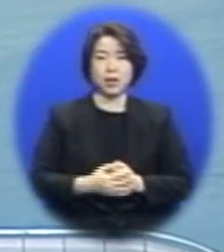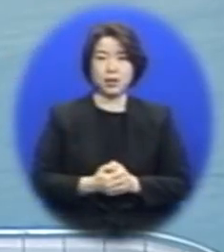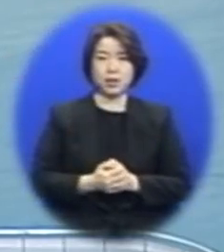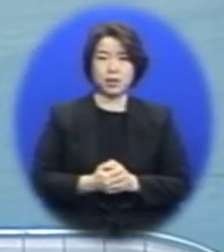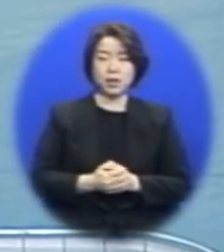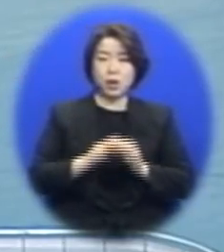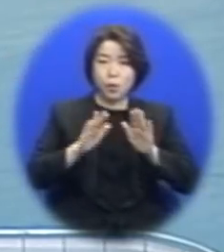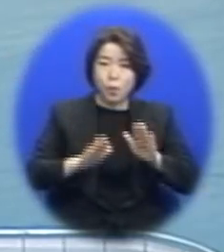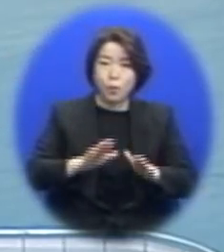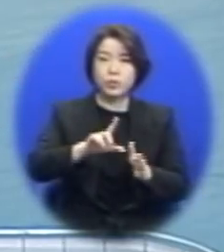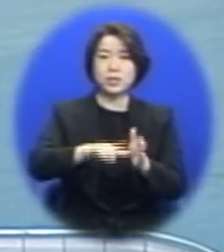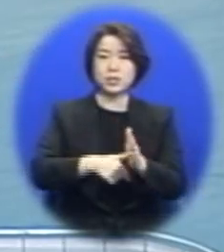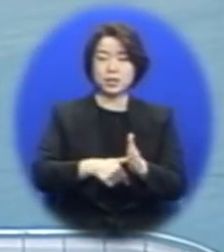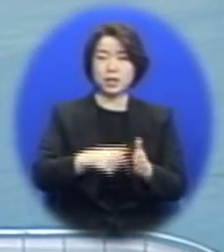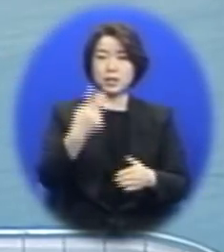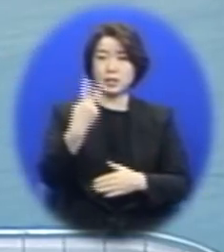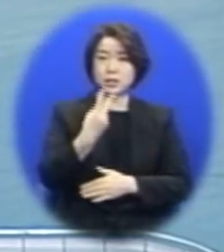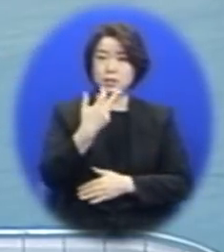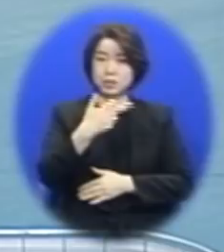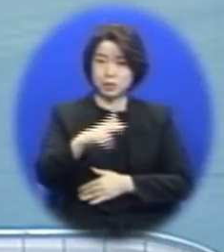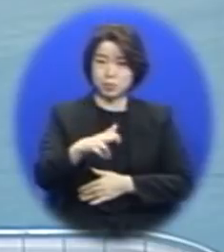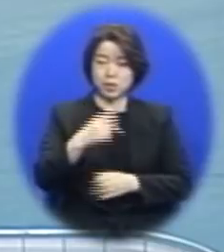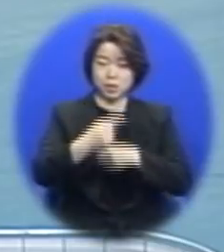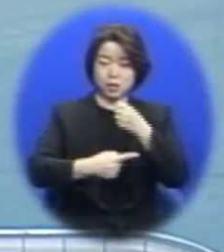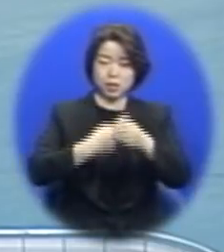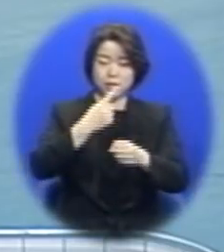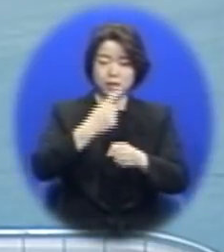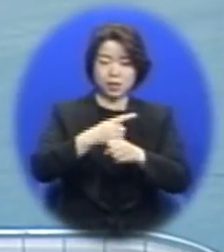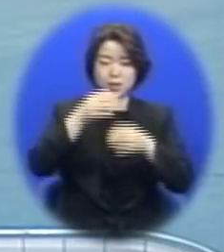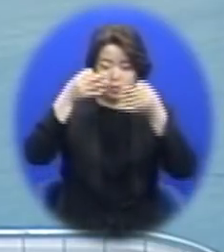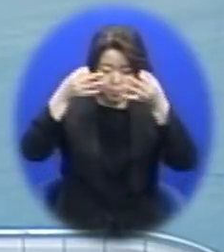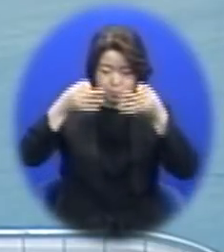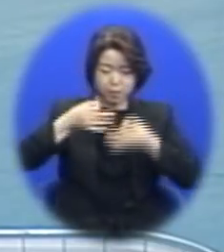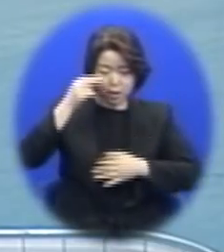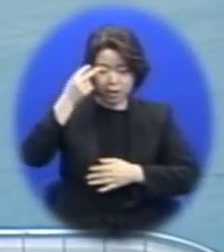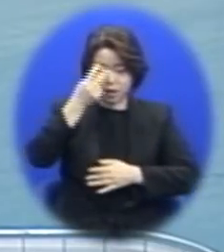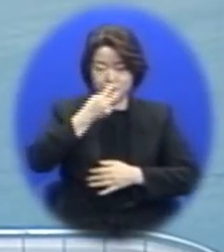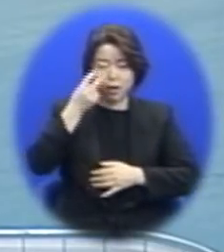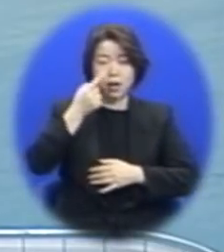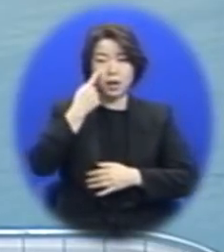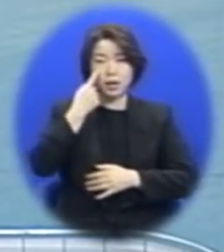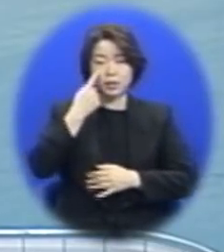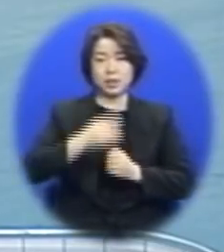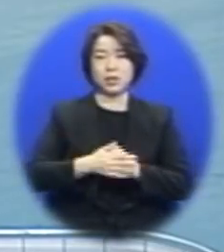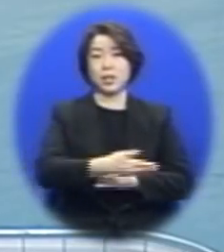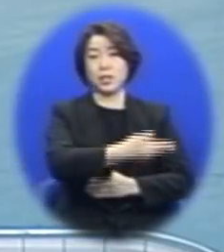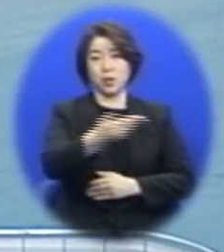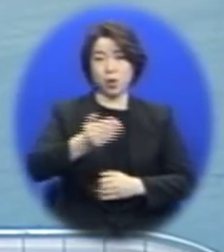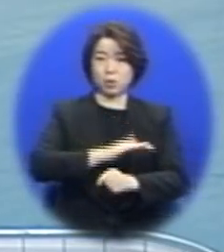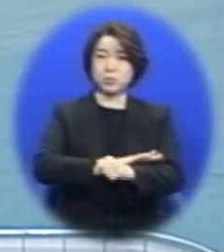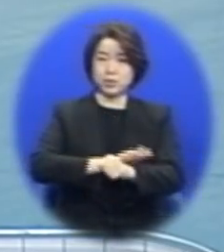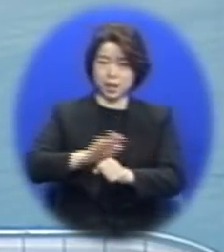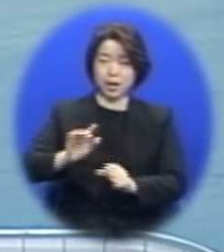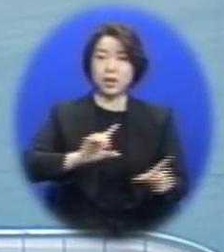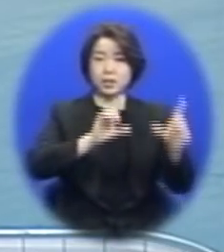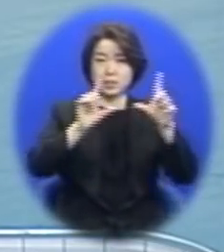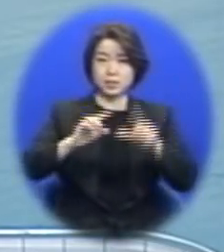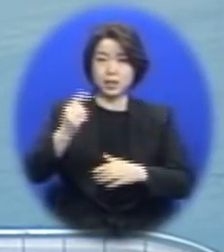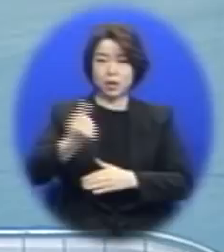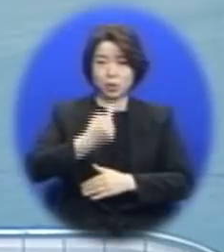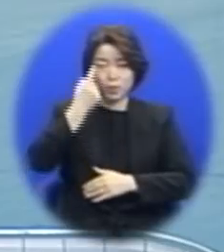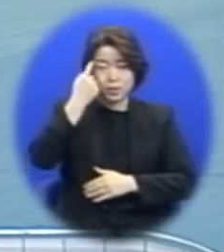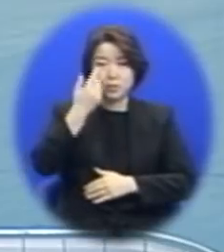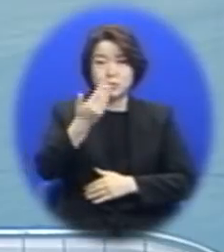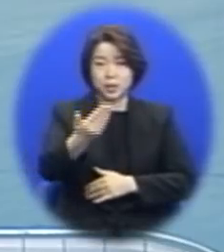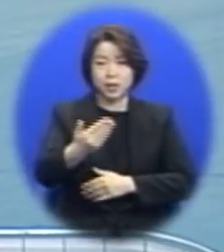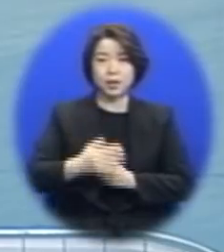시간 2017년 한 해를 돌아볼 때 여러분은 잘 사신 것 같습니까? 정말